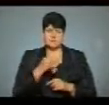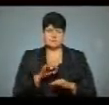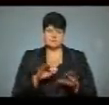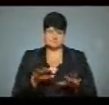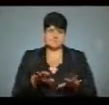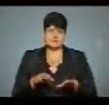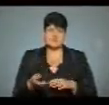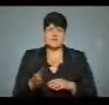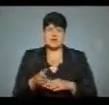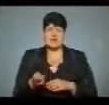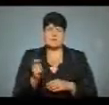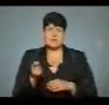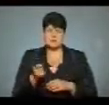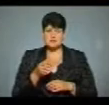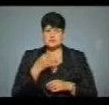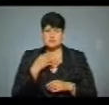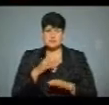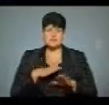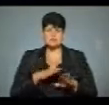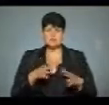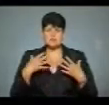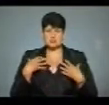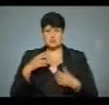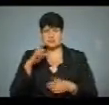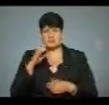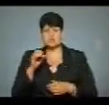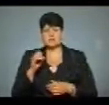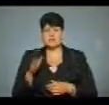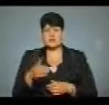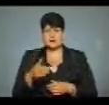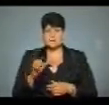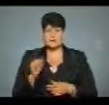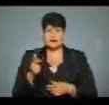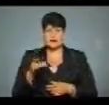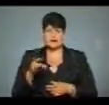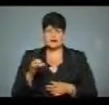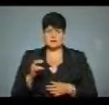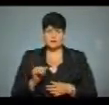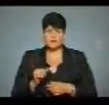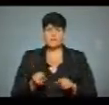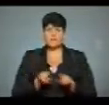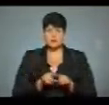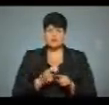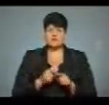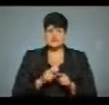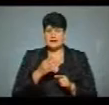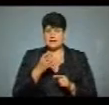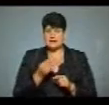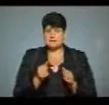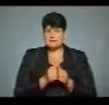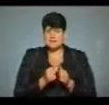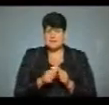місцеві рибалки, розповів заступник начальника управління Держрибагентства області Андрій Заєць. Також у цей день поблизу річки